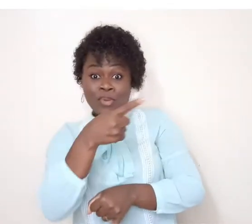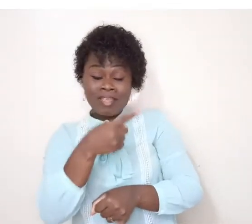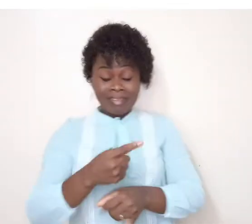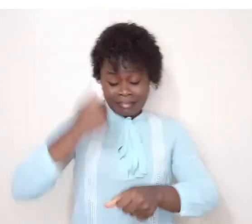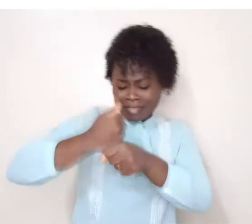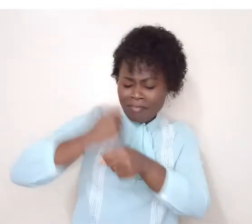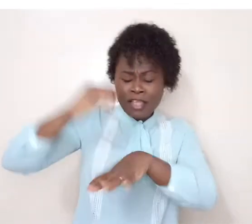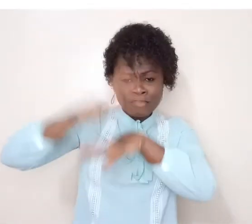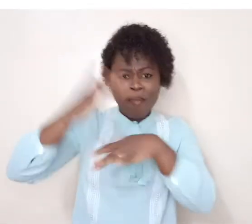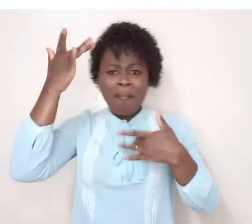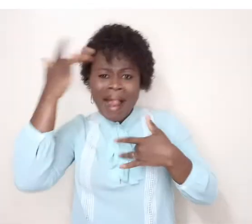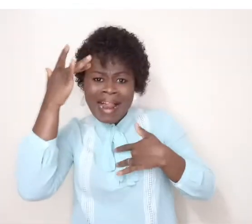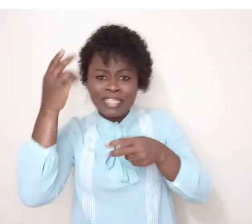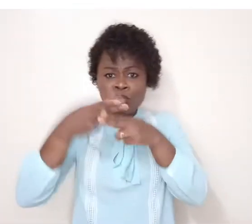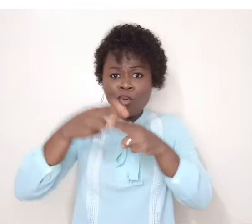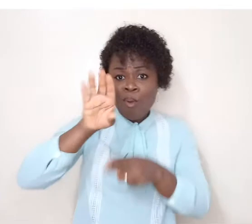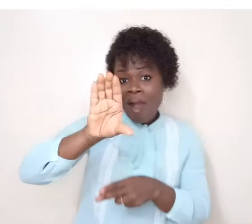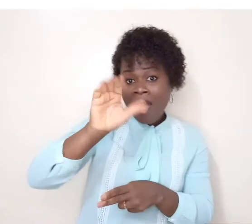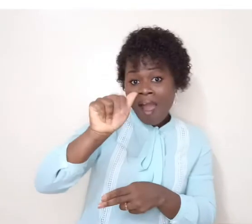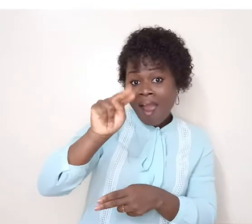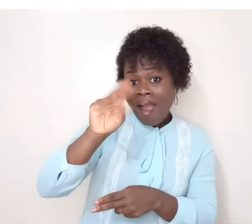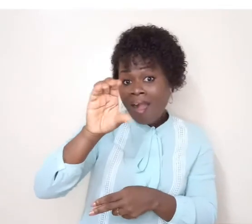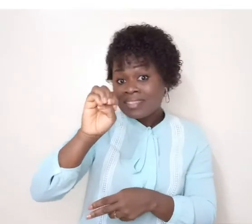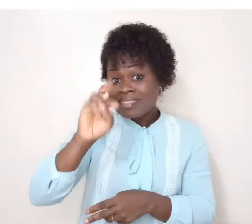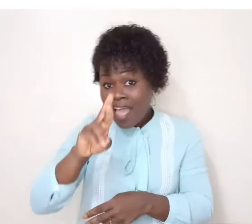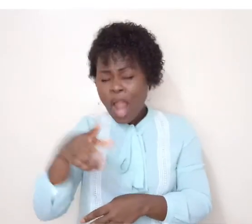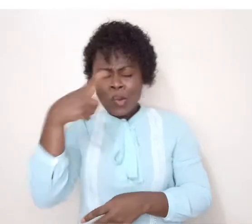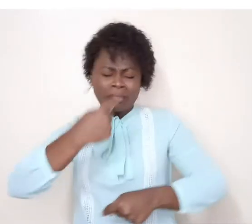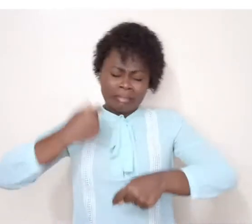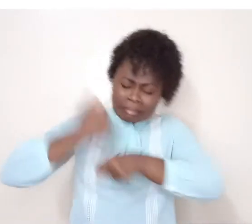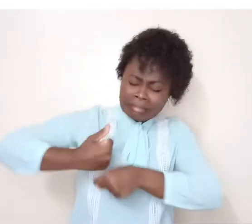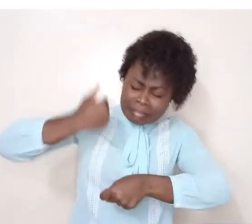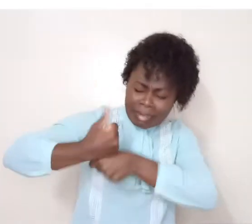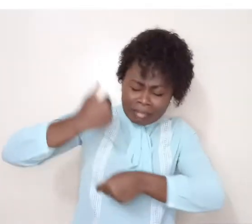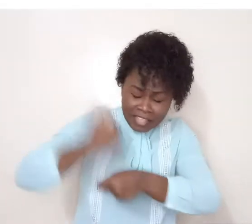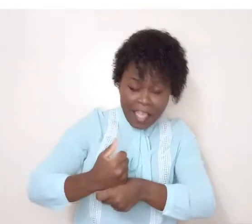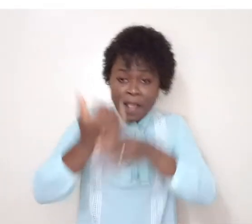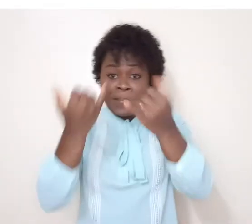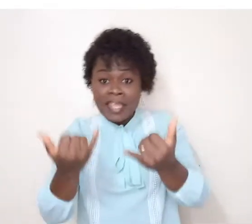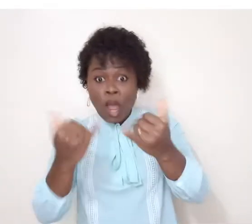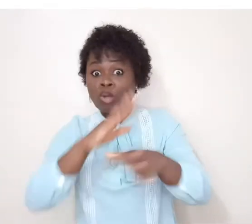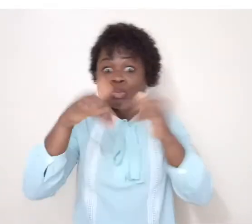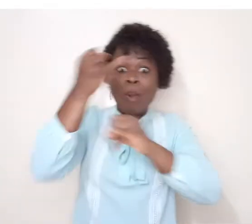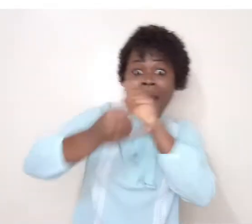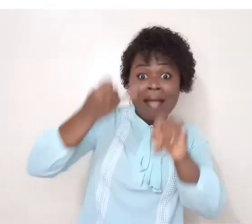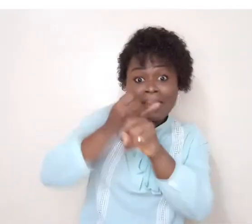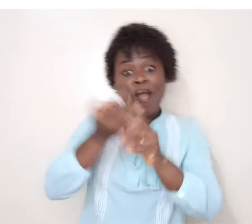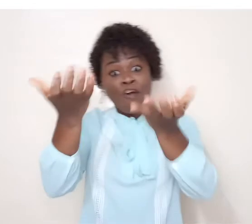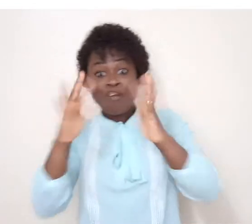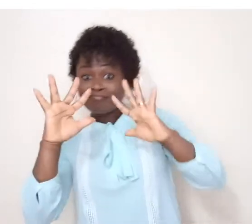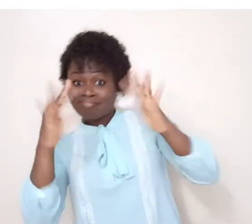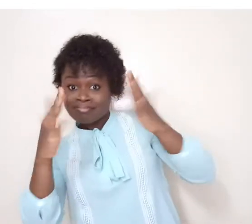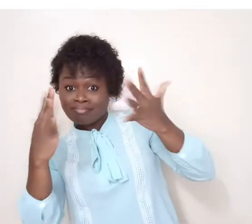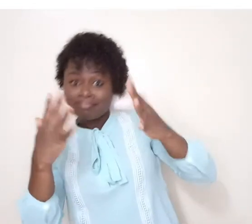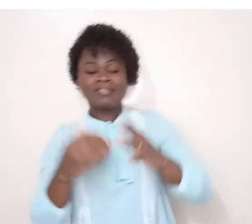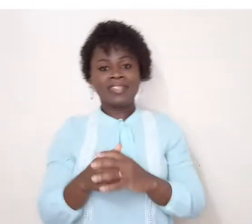nombreux travaux sur cette terrible maladie. Ce travail acharné est aujourd'hui récompensé. Il est sur le point de se rendre à